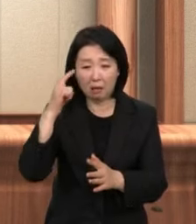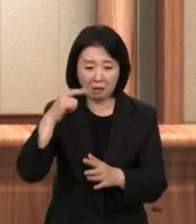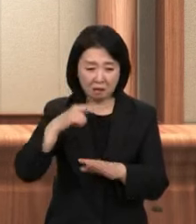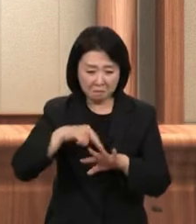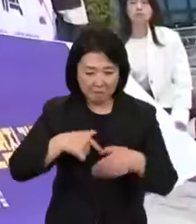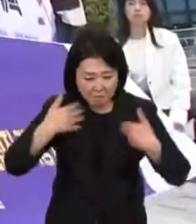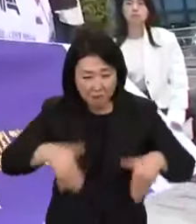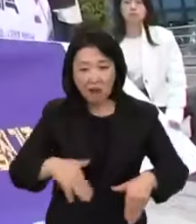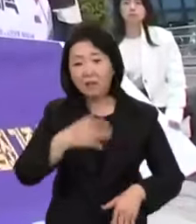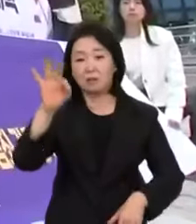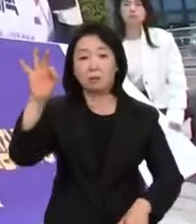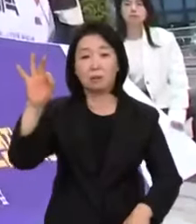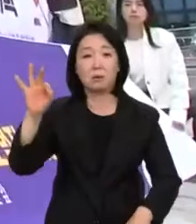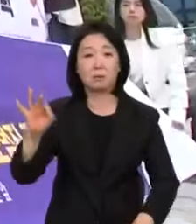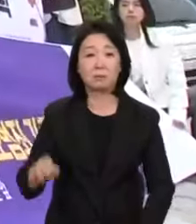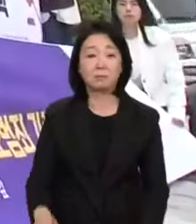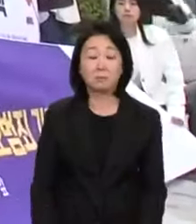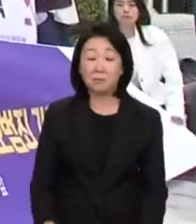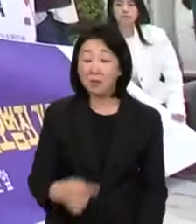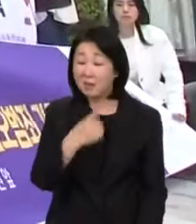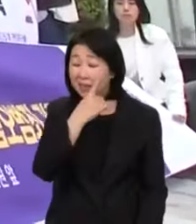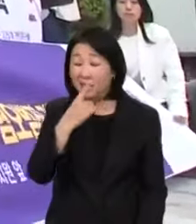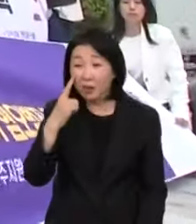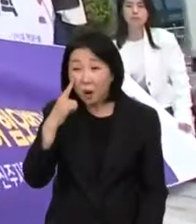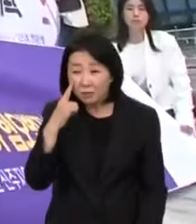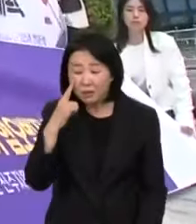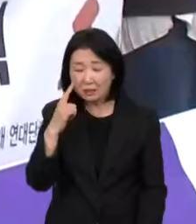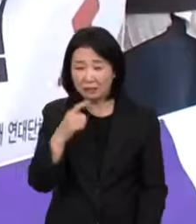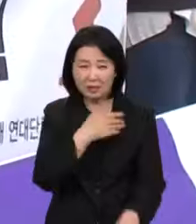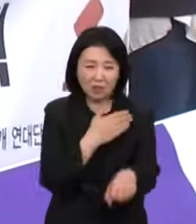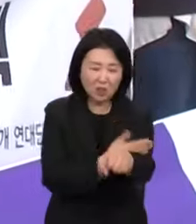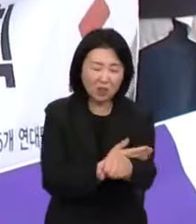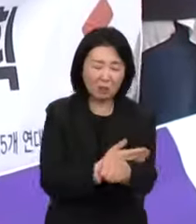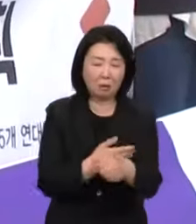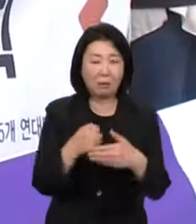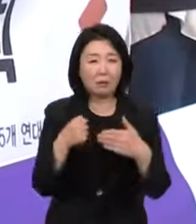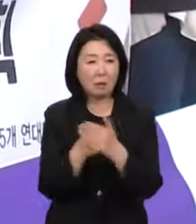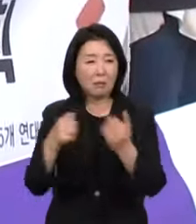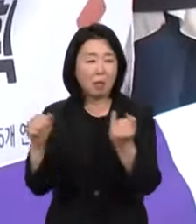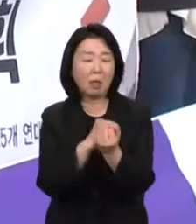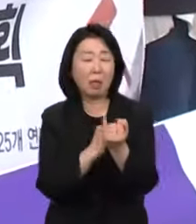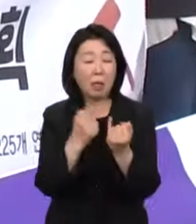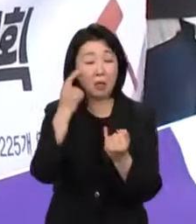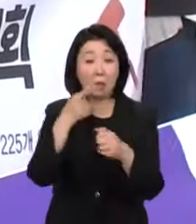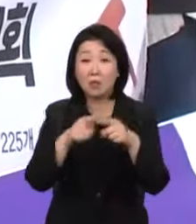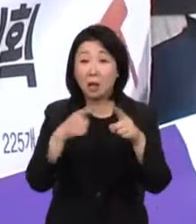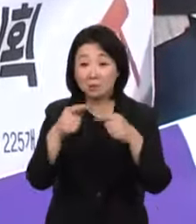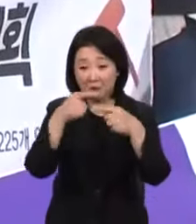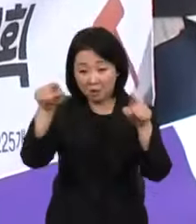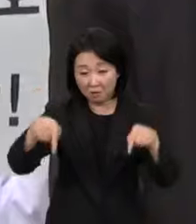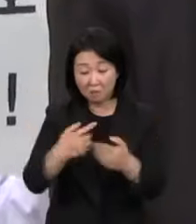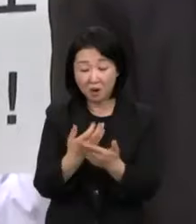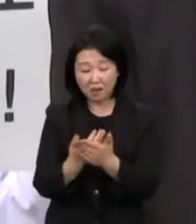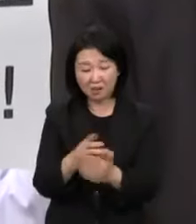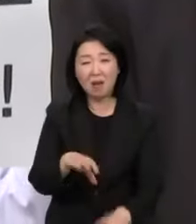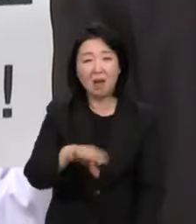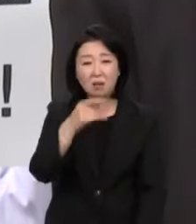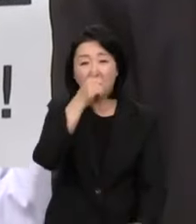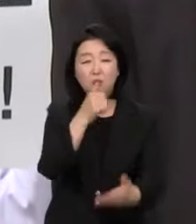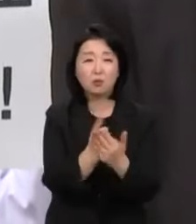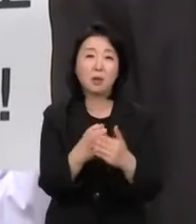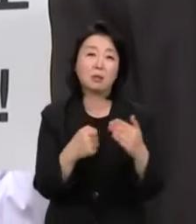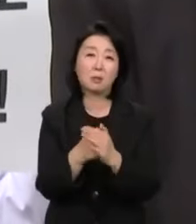밝혔습니다. 현실 검증 능력이 떨어진 상태였을 걸로 보인다는 정신감정 결과와 초범인 점도